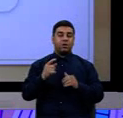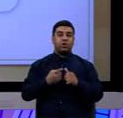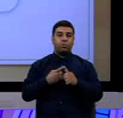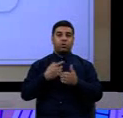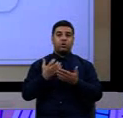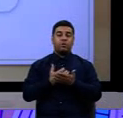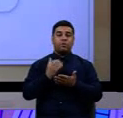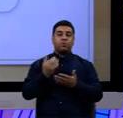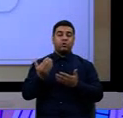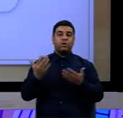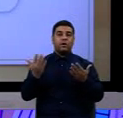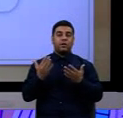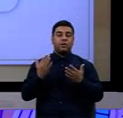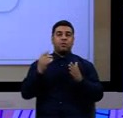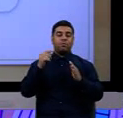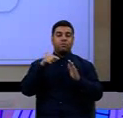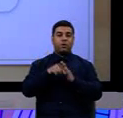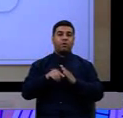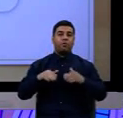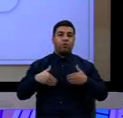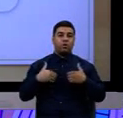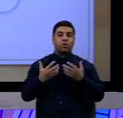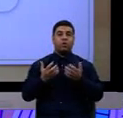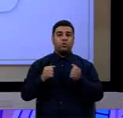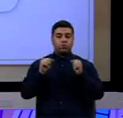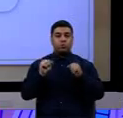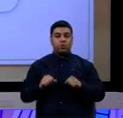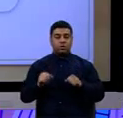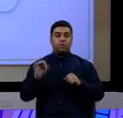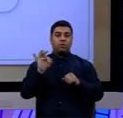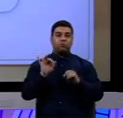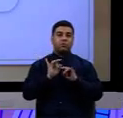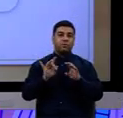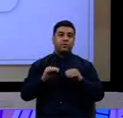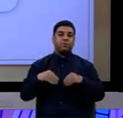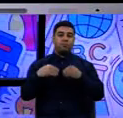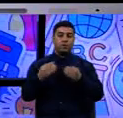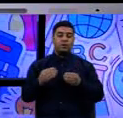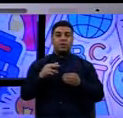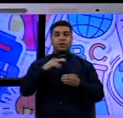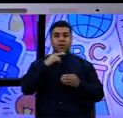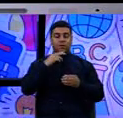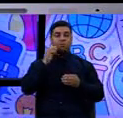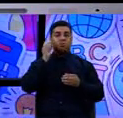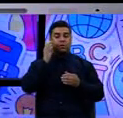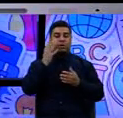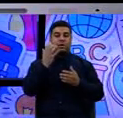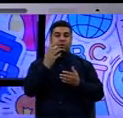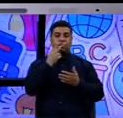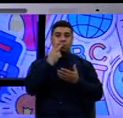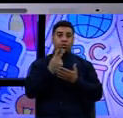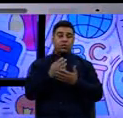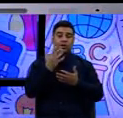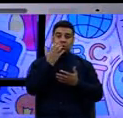toping va undan qanday maqsadlarda foydalanish mumkinligi haqida fikr yuriting. Diqqat qiling